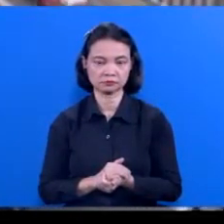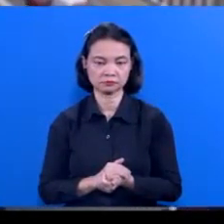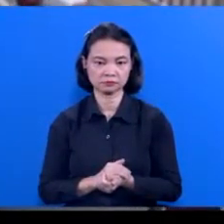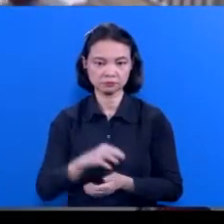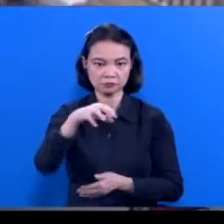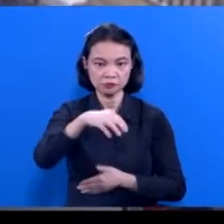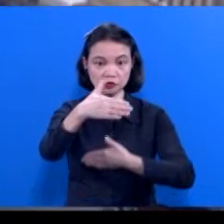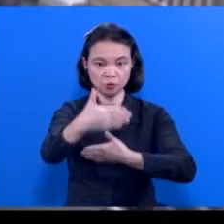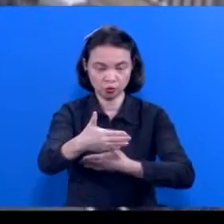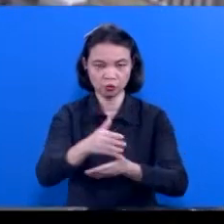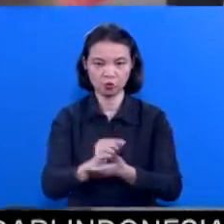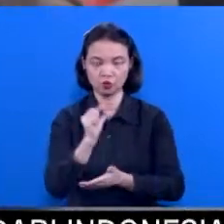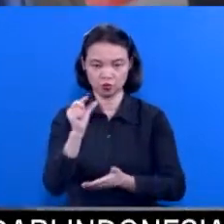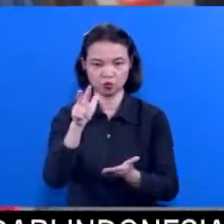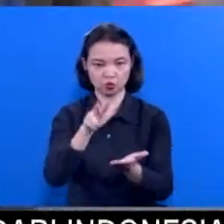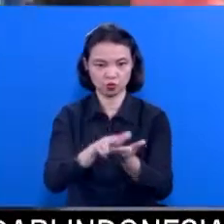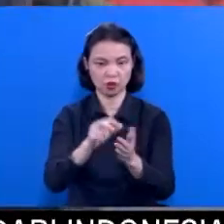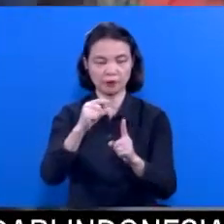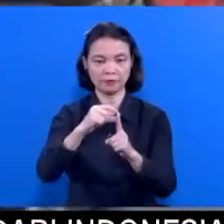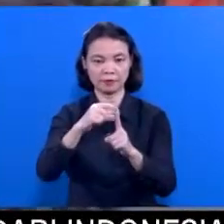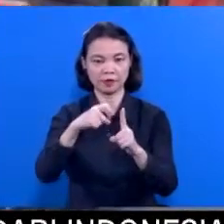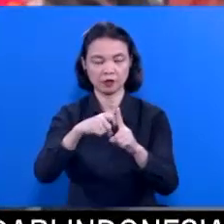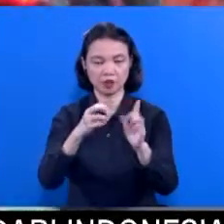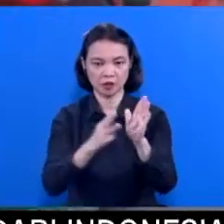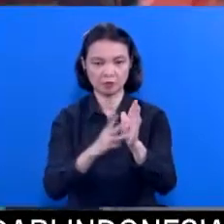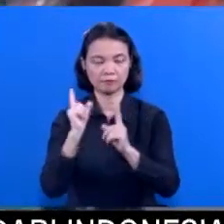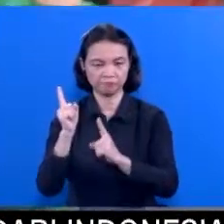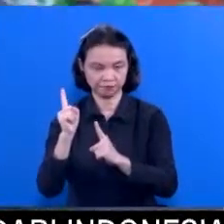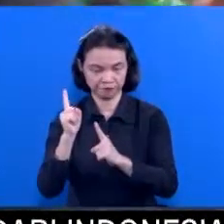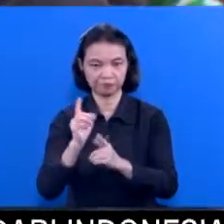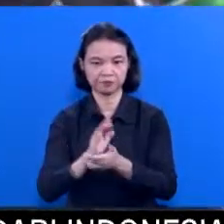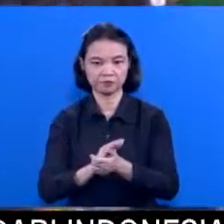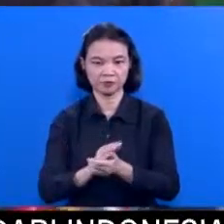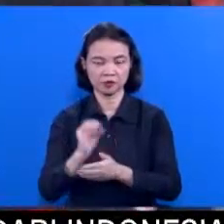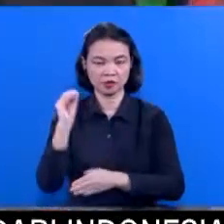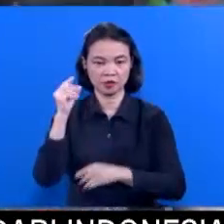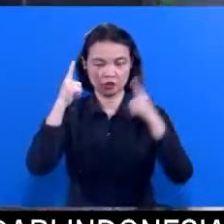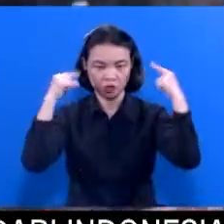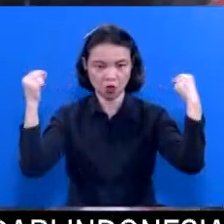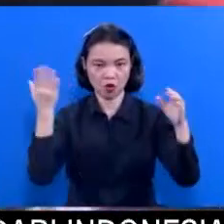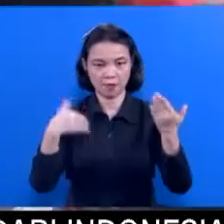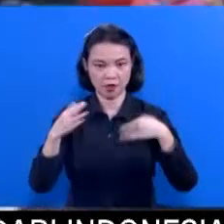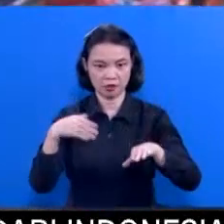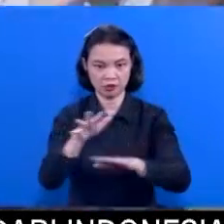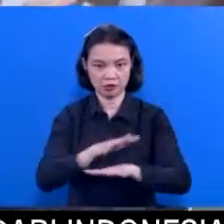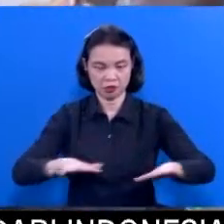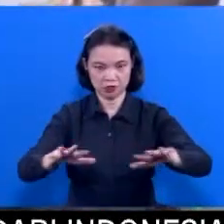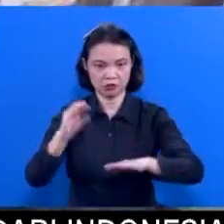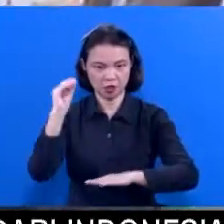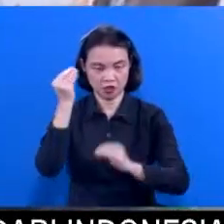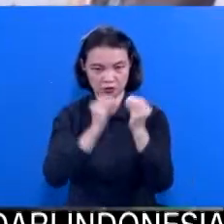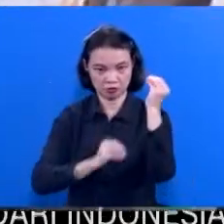Titik penyekatan dalam rangka pemberlakuan pembatasan kegiatan masyarakat atau PPKM Darurat Jawa-Bali di wilayah Jakarta dan